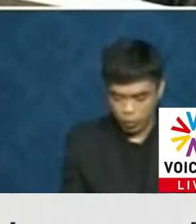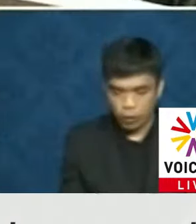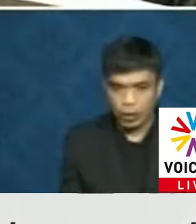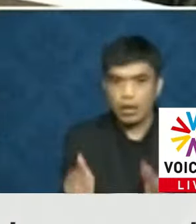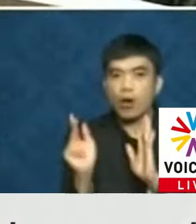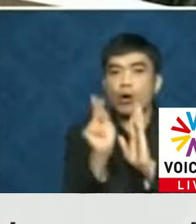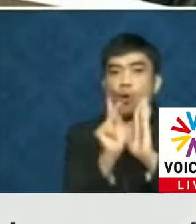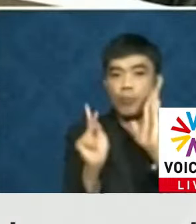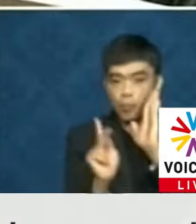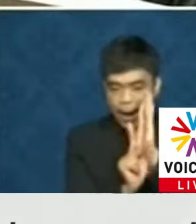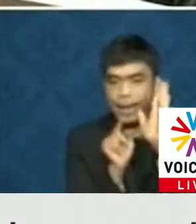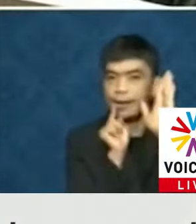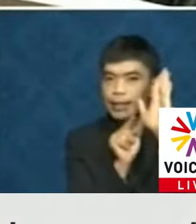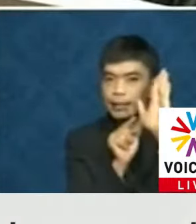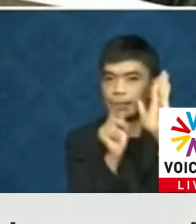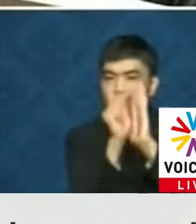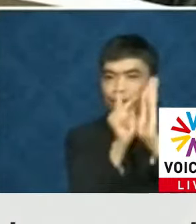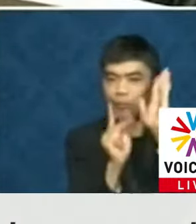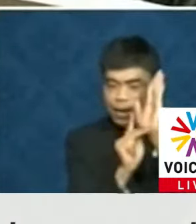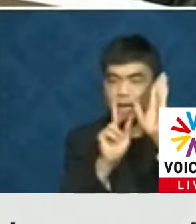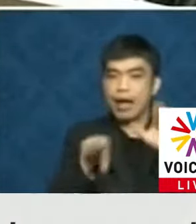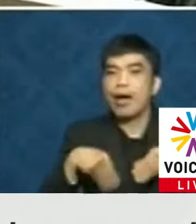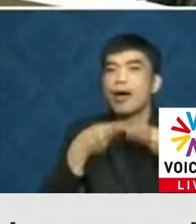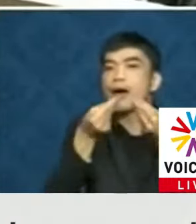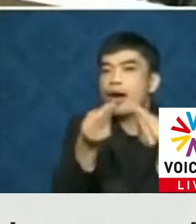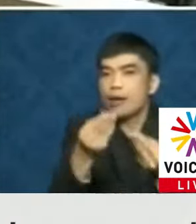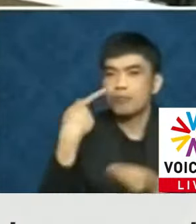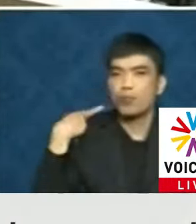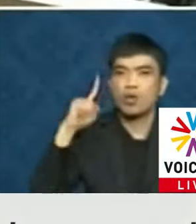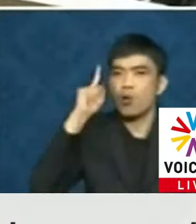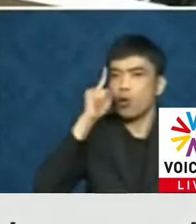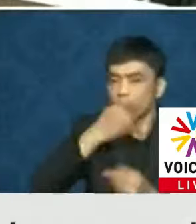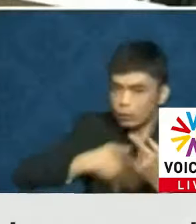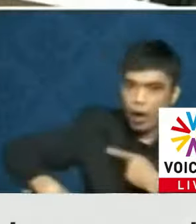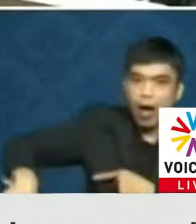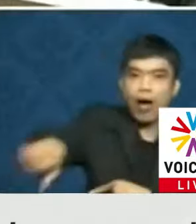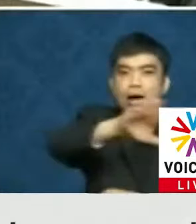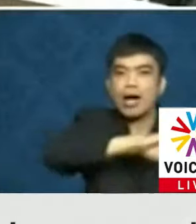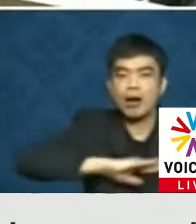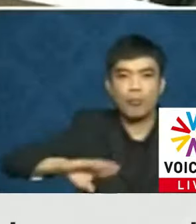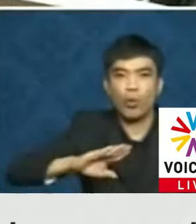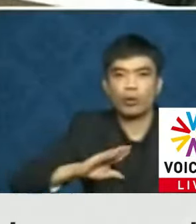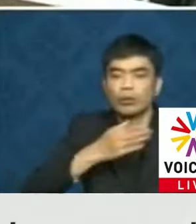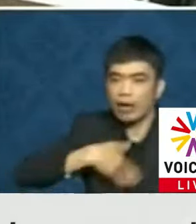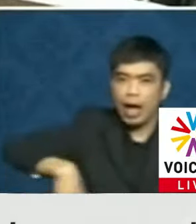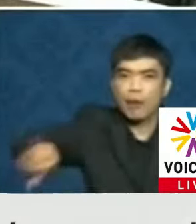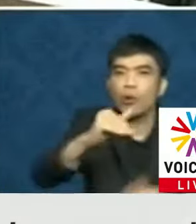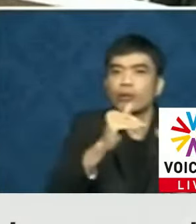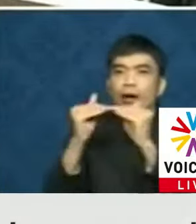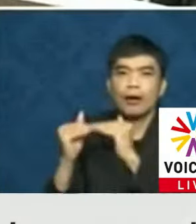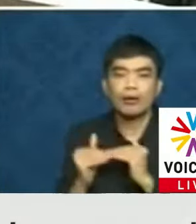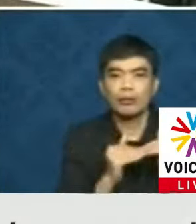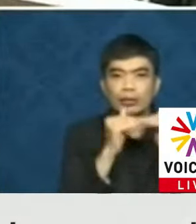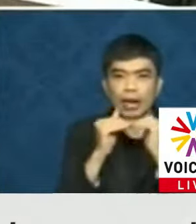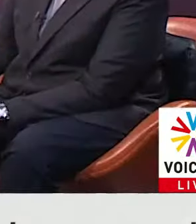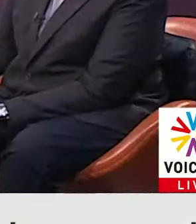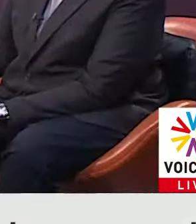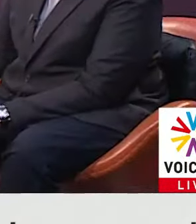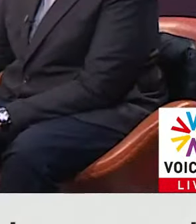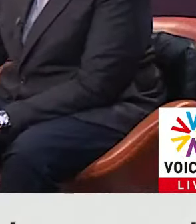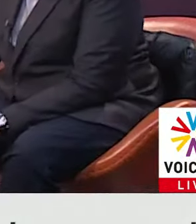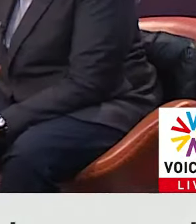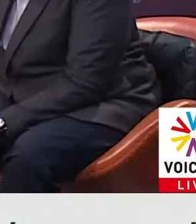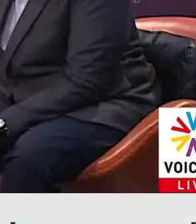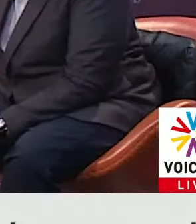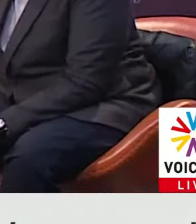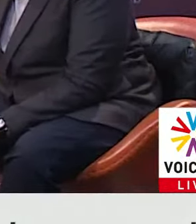าไอ้เรื่องประชามติของคุณภูมิธรรมอ่ะก็คงเป็นอันนี้อาจจะเป็นลูกแซะลูกกันแนะกันแหน่อันเก่าแต่ว่าโดยเนื้อหา